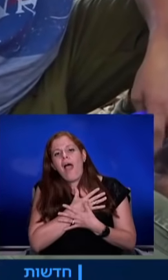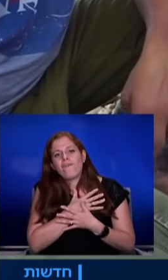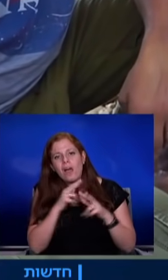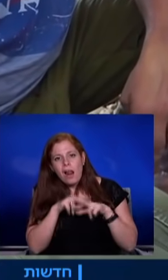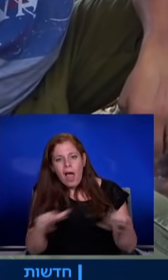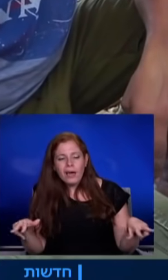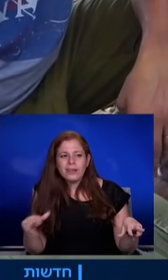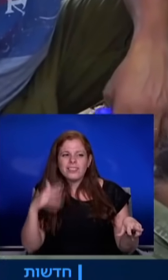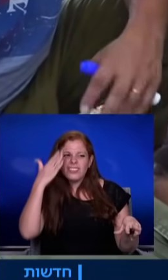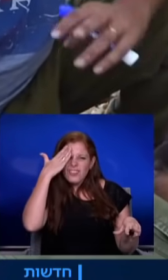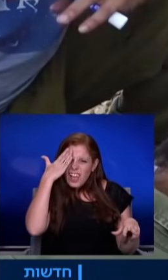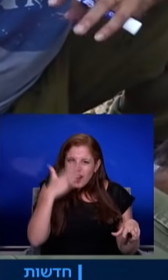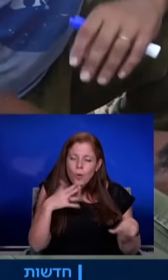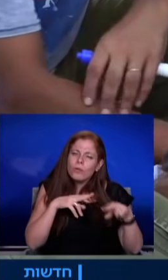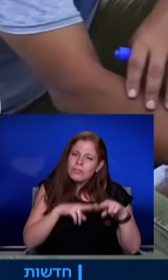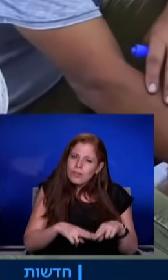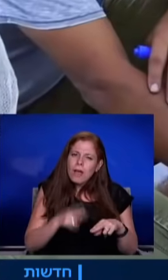וההיכרות נשארה, ומטיילים הרבה,